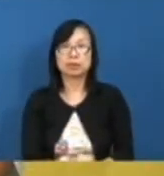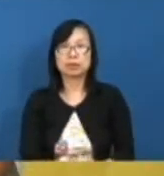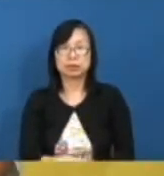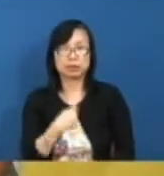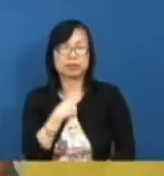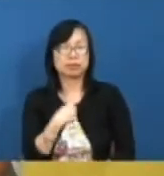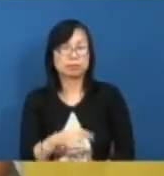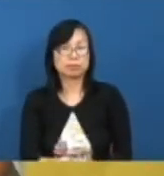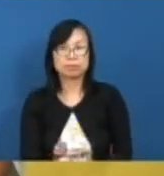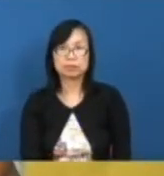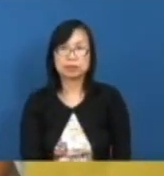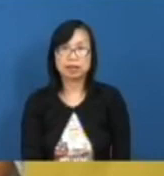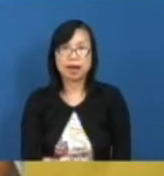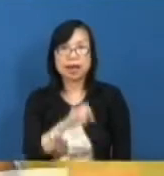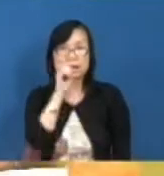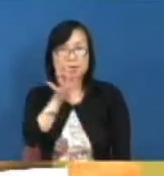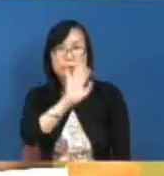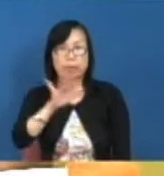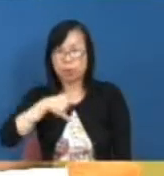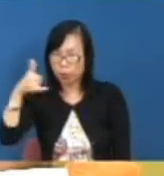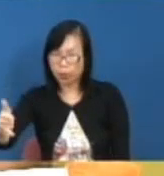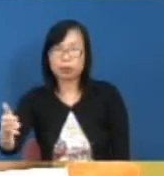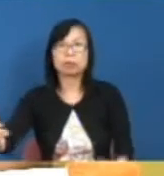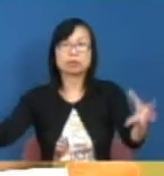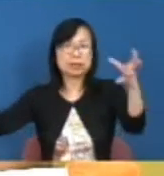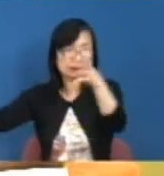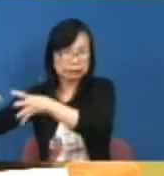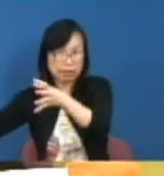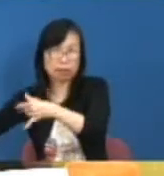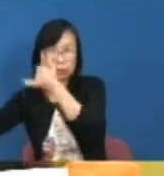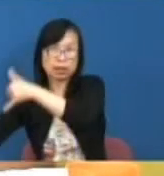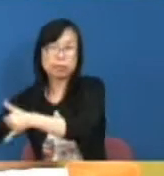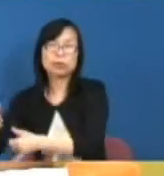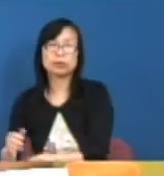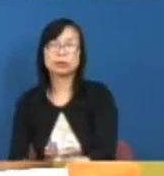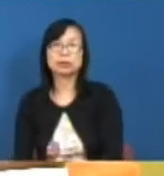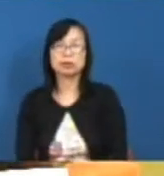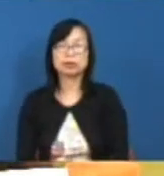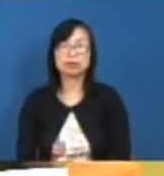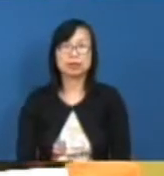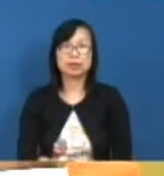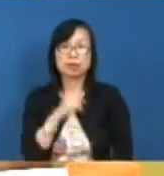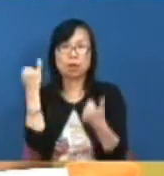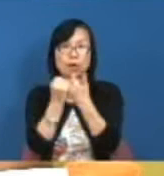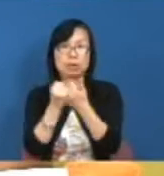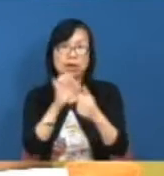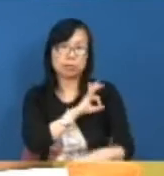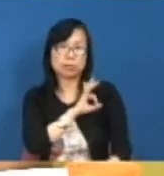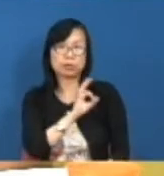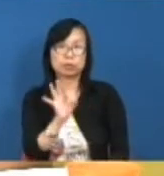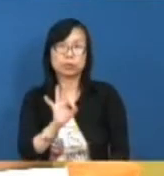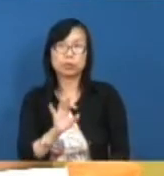啦！叫你唔好三角地嗰度集會噶啦，搞咩高智聯啫？有學生會你又唔用，